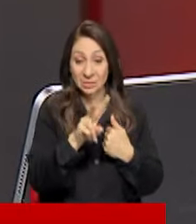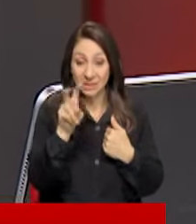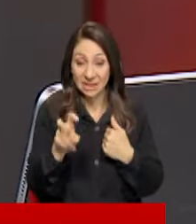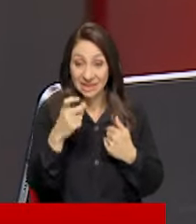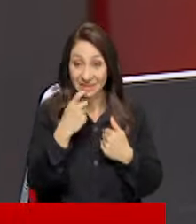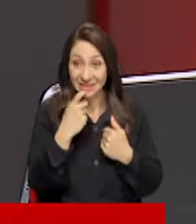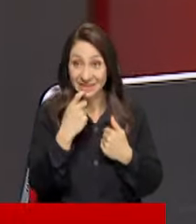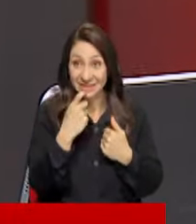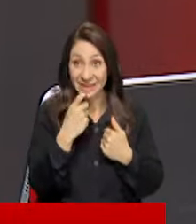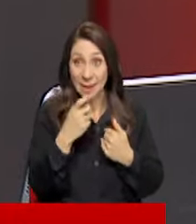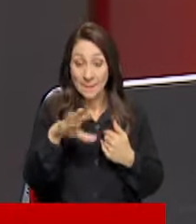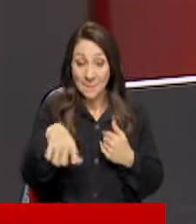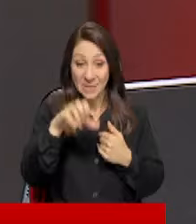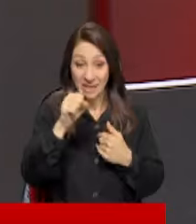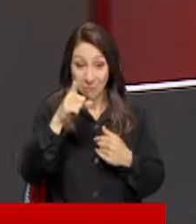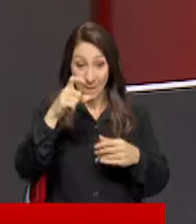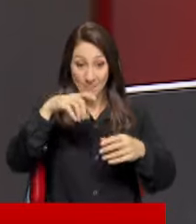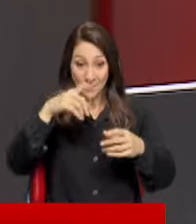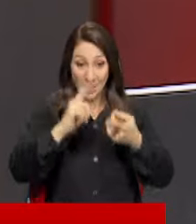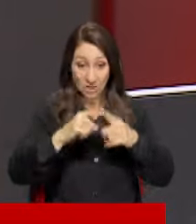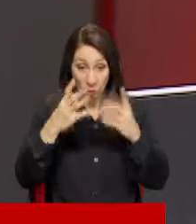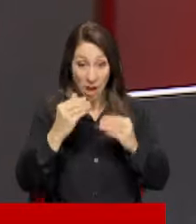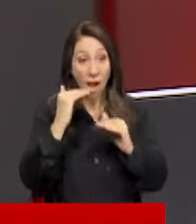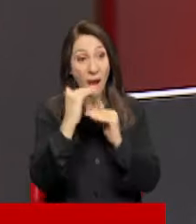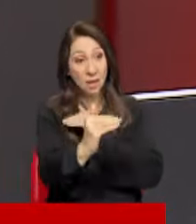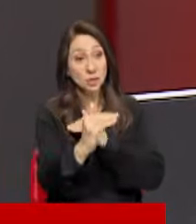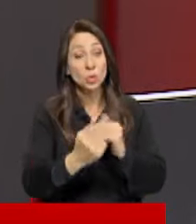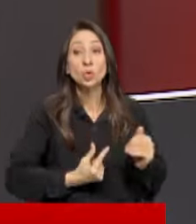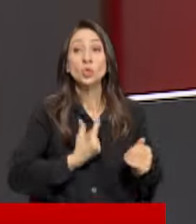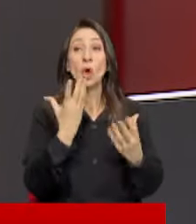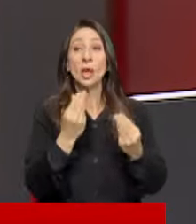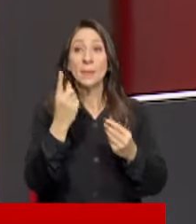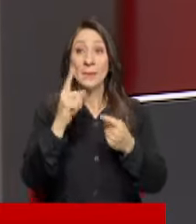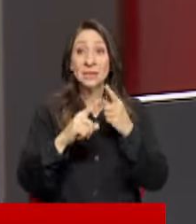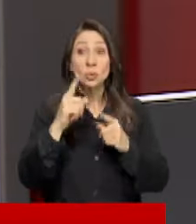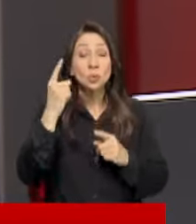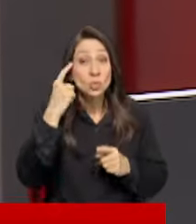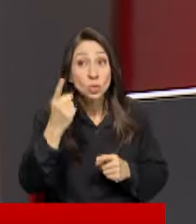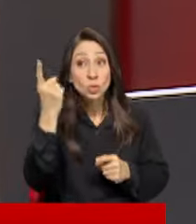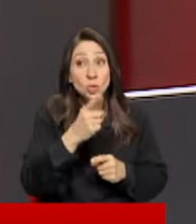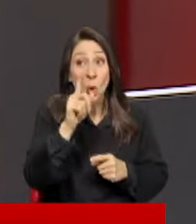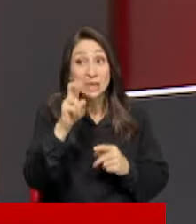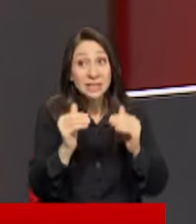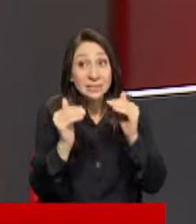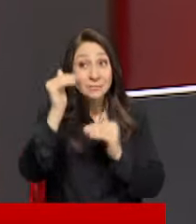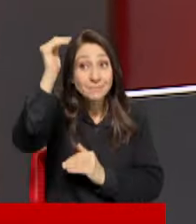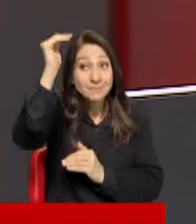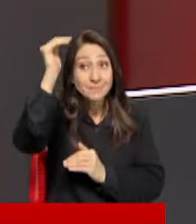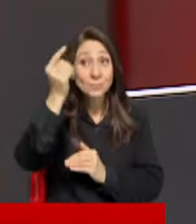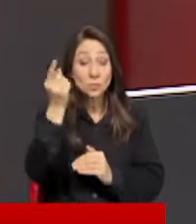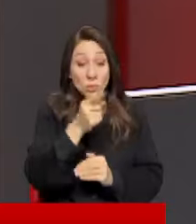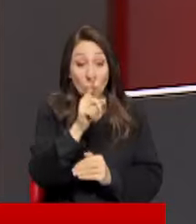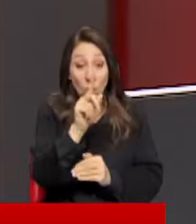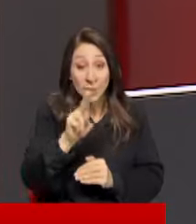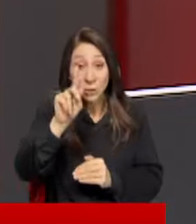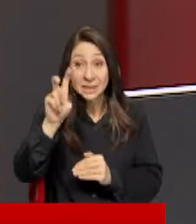2028 yılının yani merkez bir parti olarak halkın umudu olan bir partiydik. Düşünün %18'lere geldik biz. %17-18